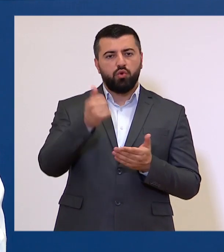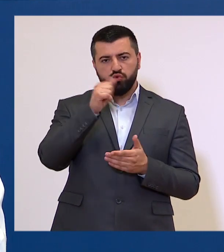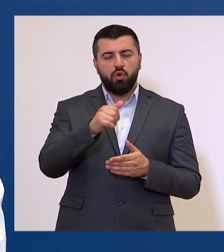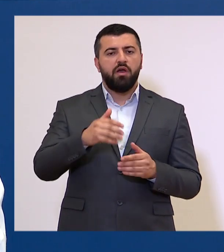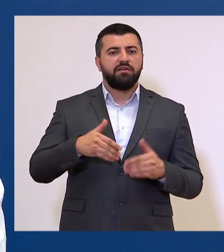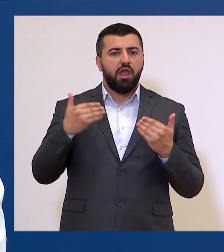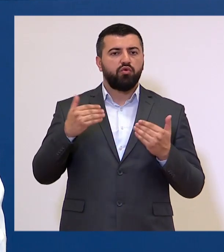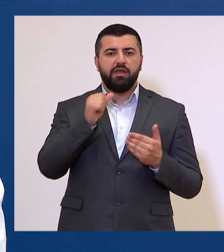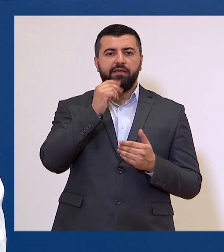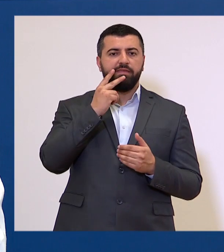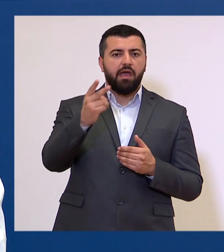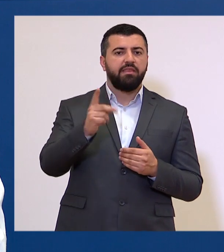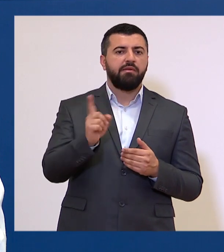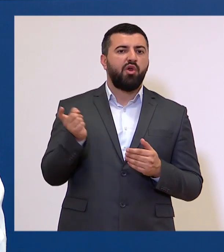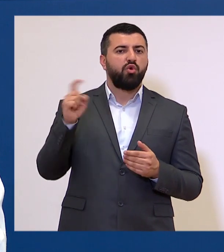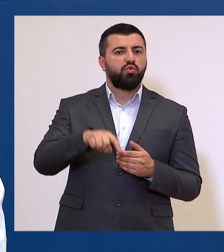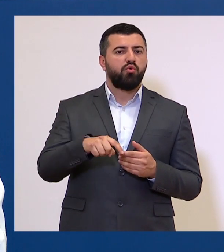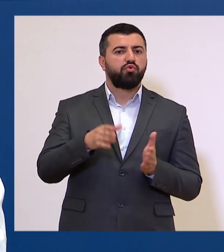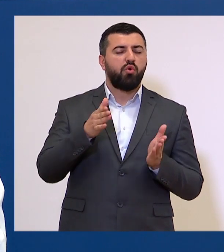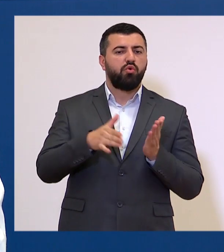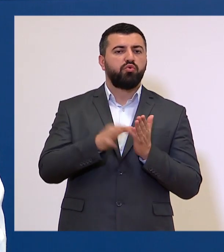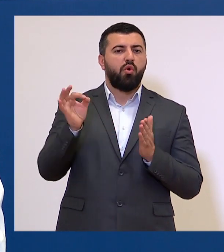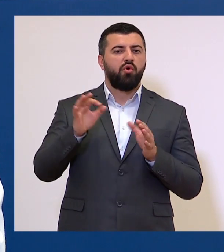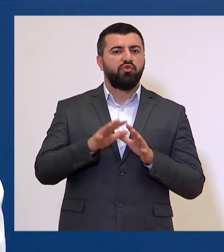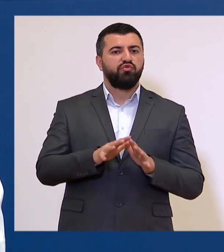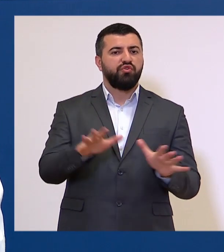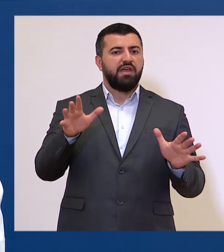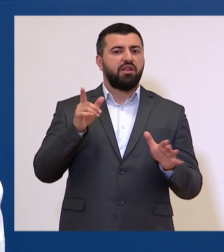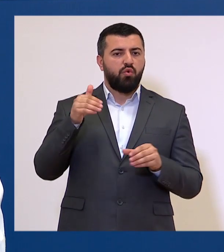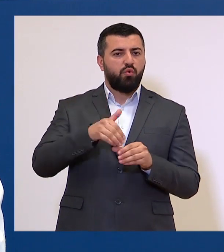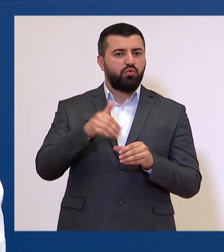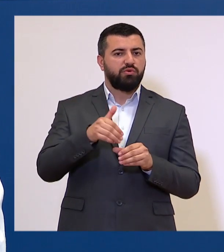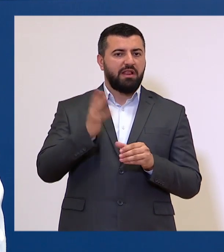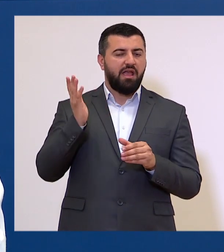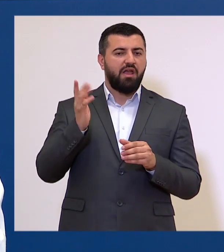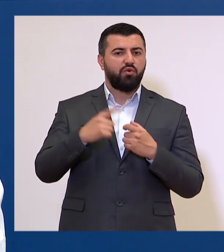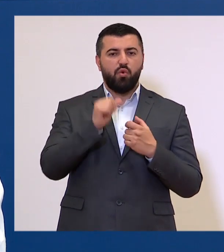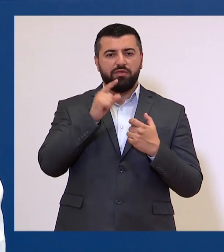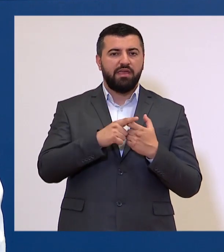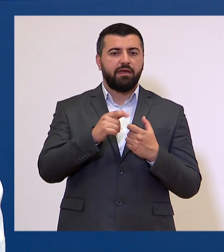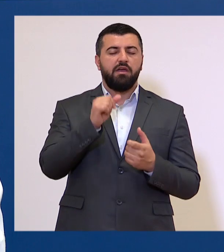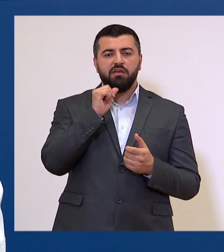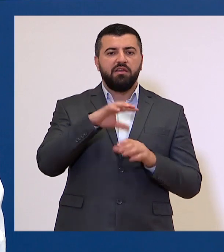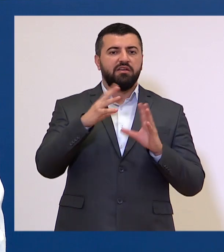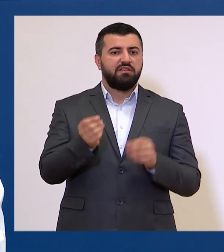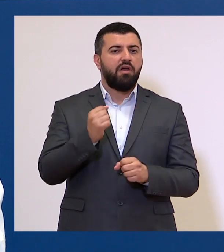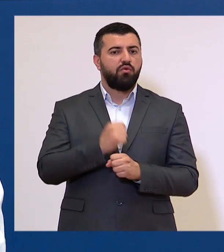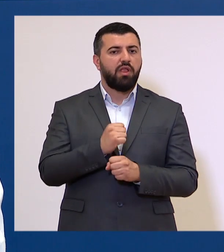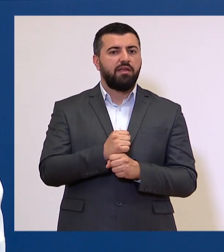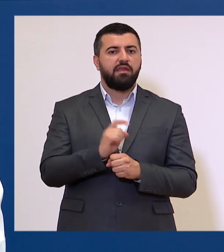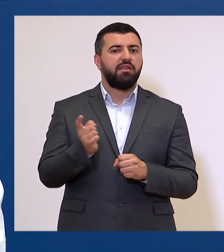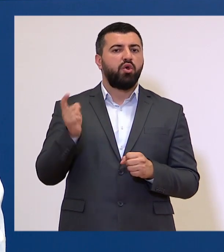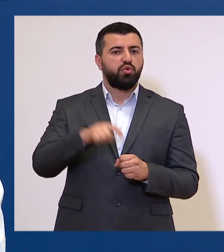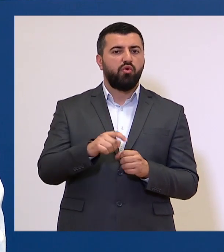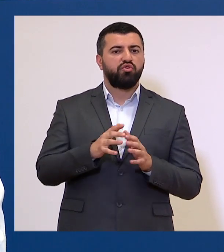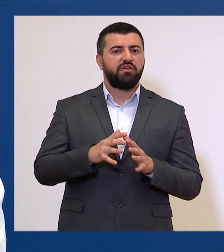nas raduje, i nadamo se da nije došlo do lokalne transmisije u toj zajednici i preduzimamo sve mere da ne